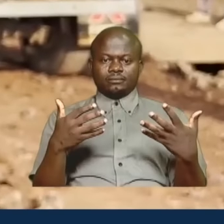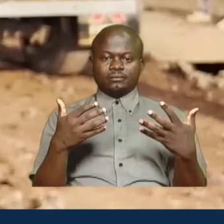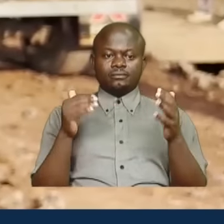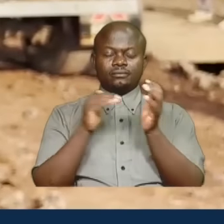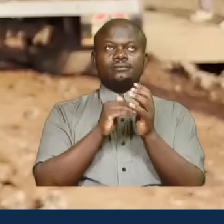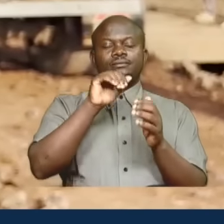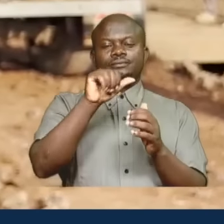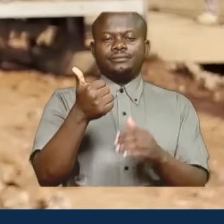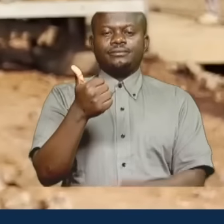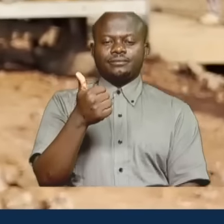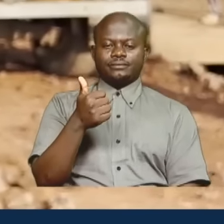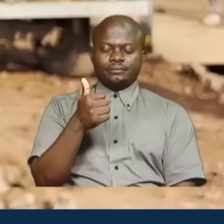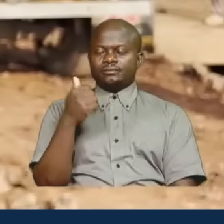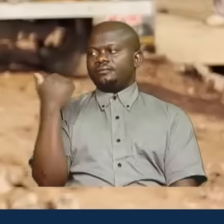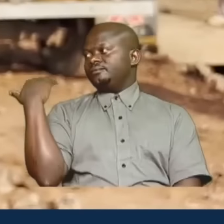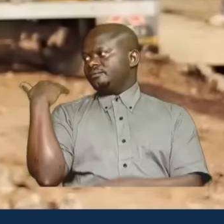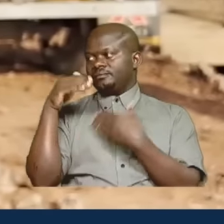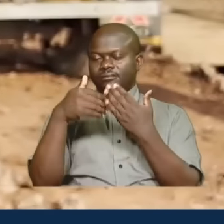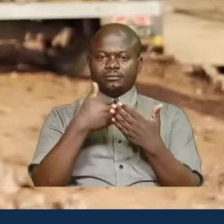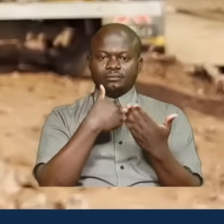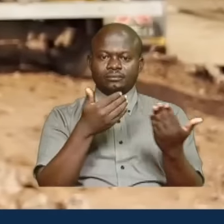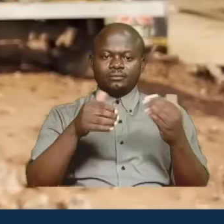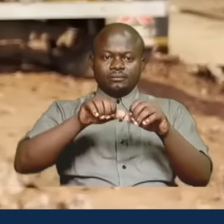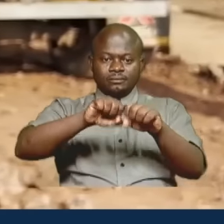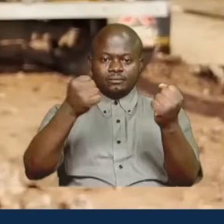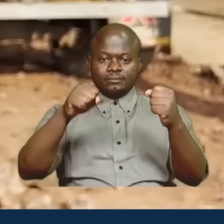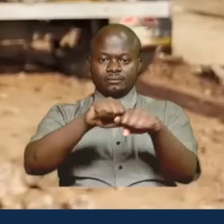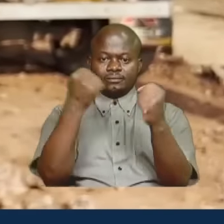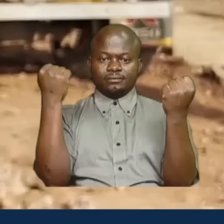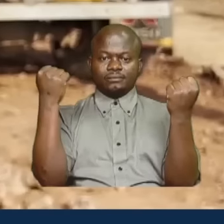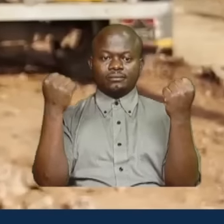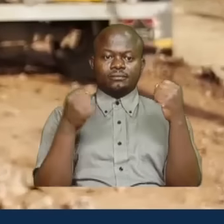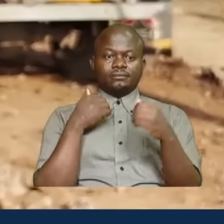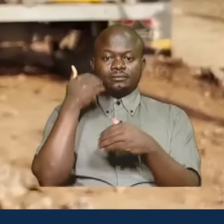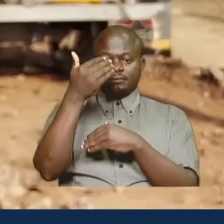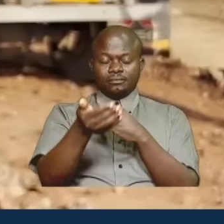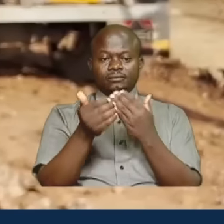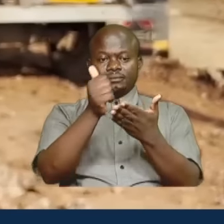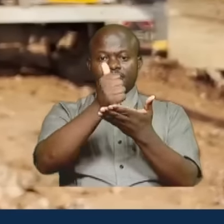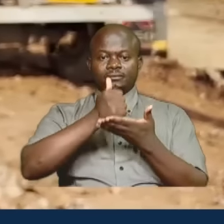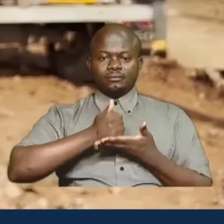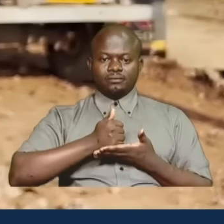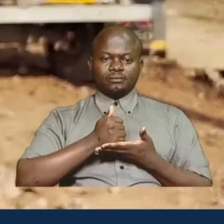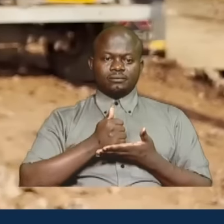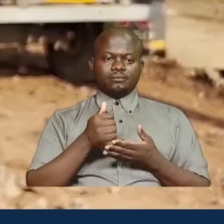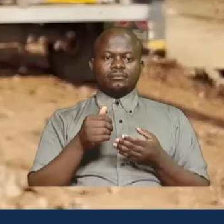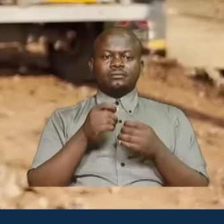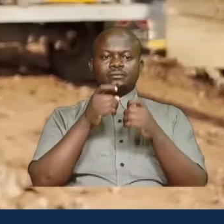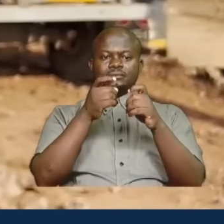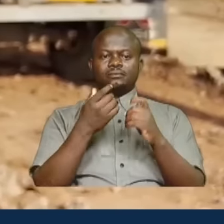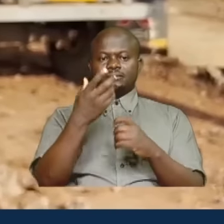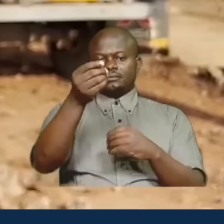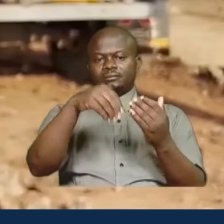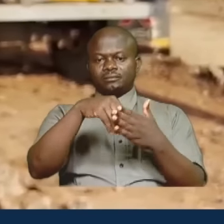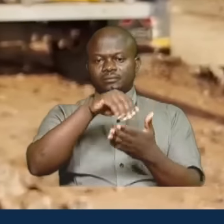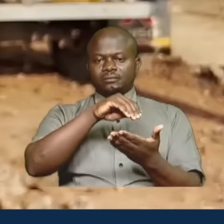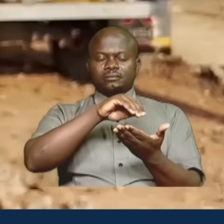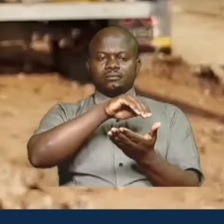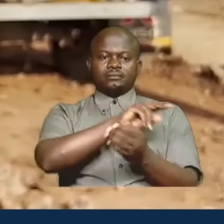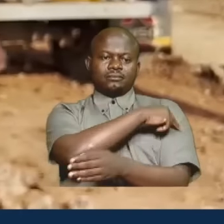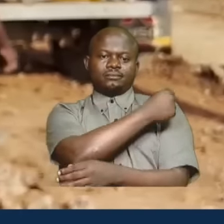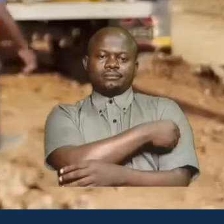Ikindi ejo bone nari mfite umwana yavunitse ubwo ngubwo biramfasha amabampemba n'ubundi ndaje mu bujyana mu bitaro ngo